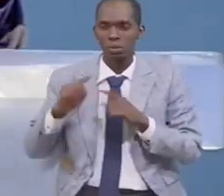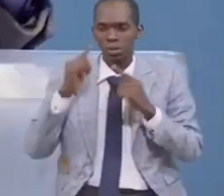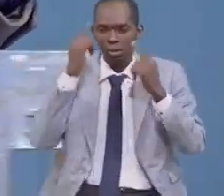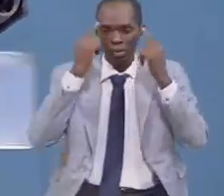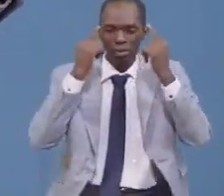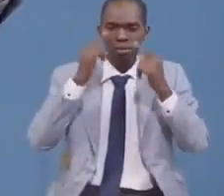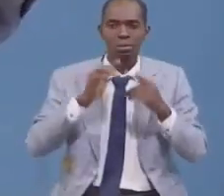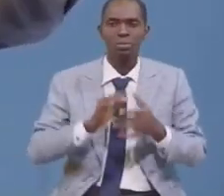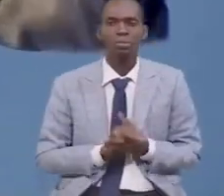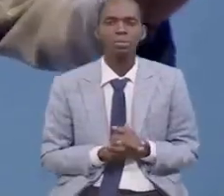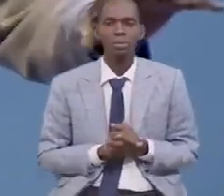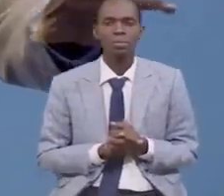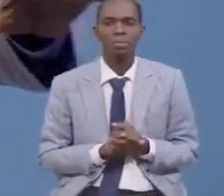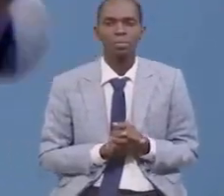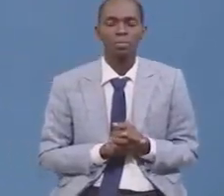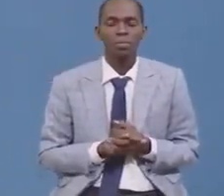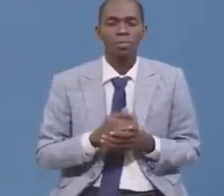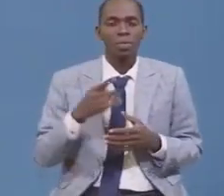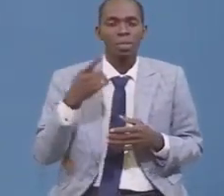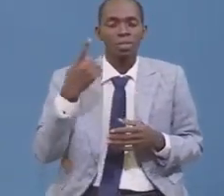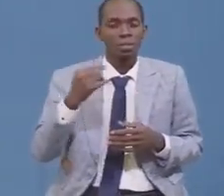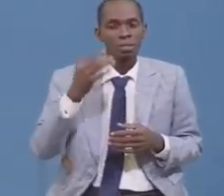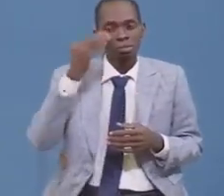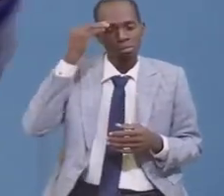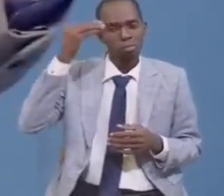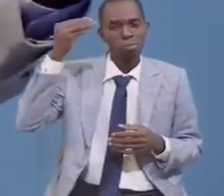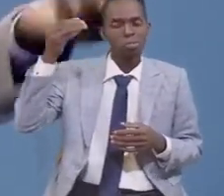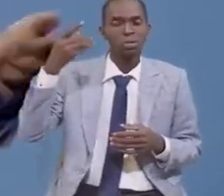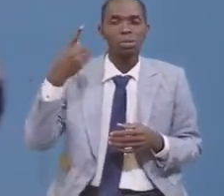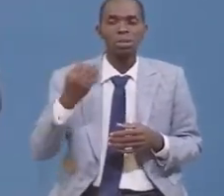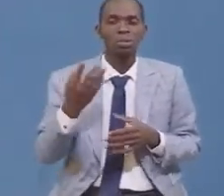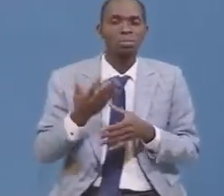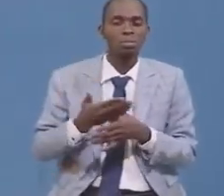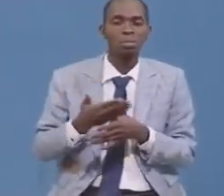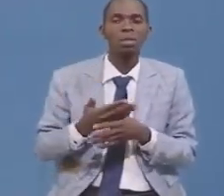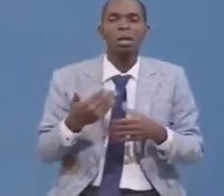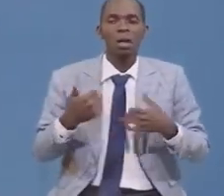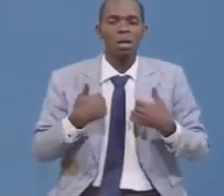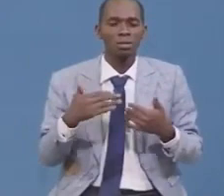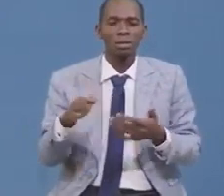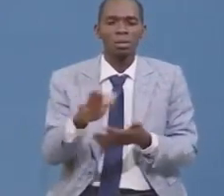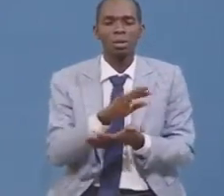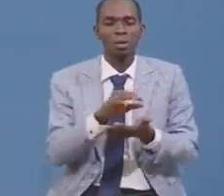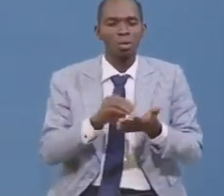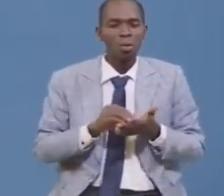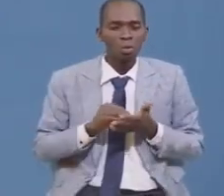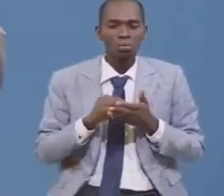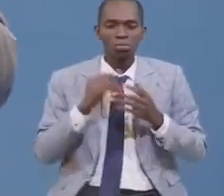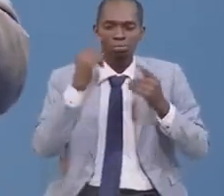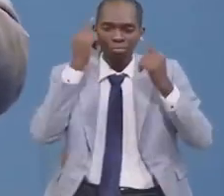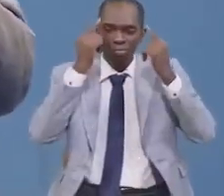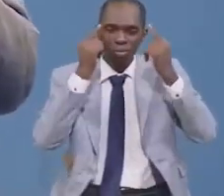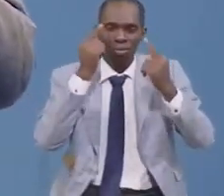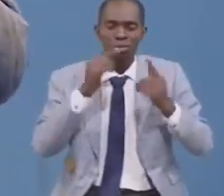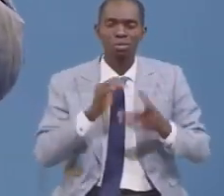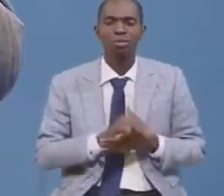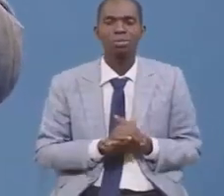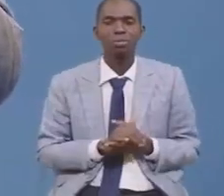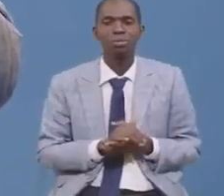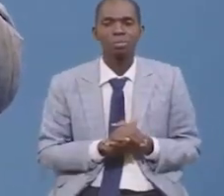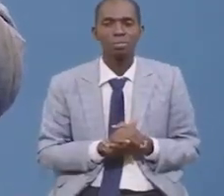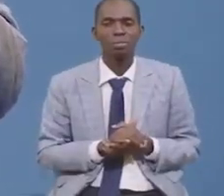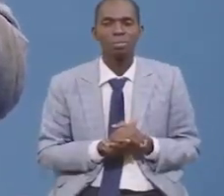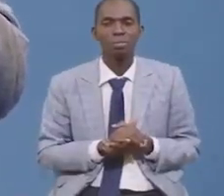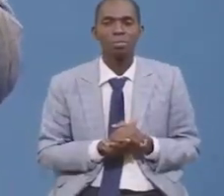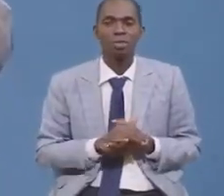వారికి ఉంటాయి. The philosophers, the psychologists, they have their thoughts. వేదాంతులు గాని మానసిక శాస్త్రవేత్తలు గాని వారి